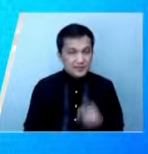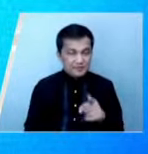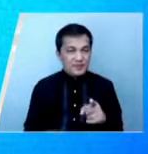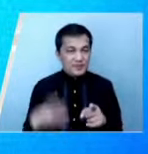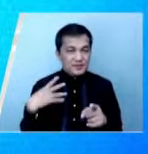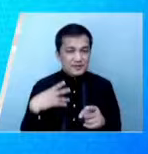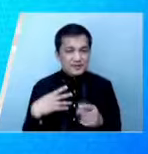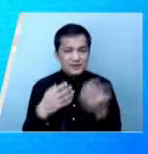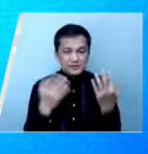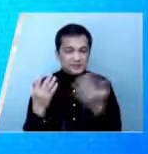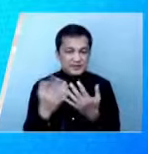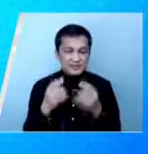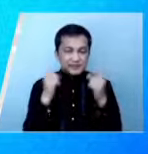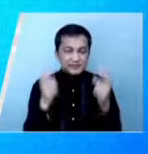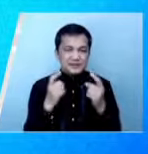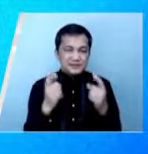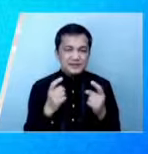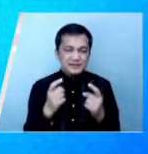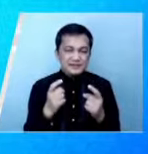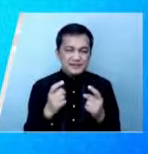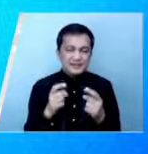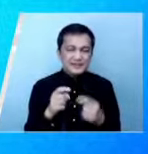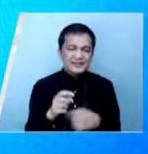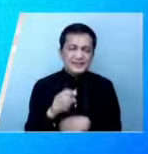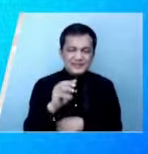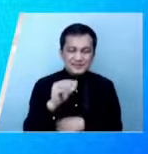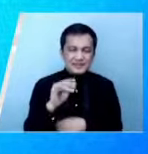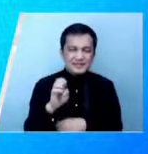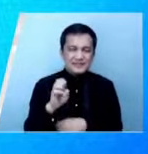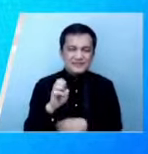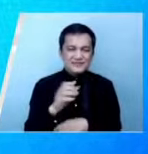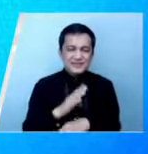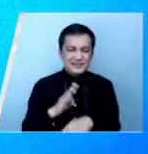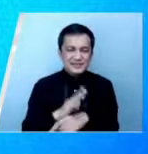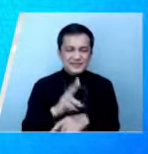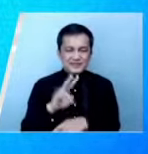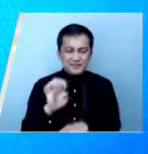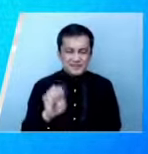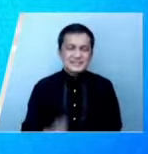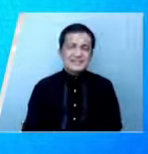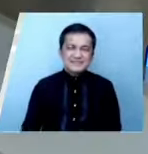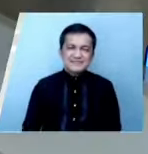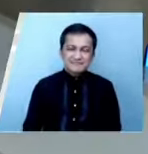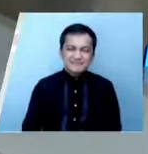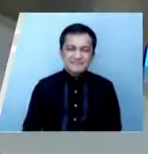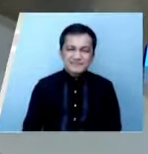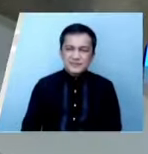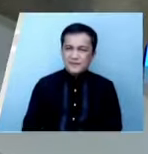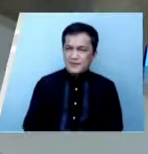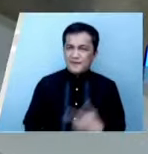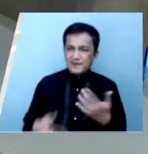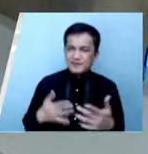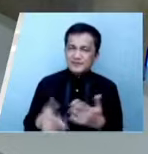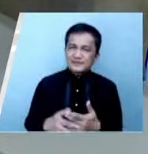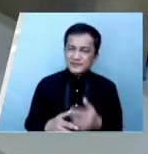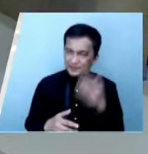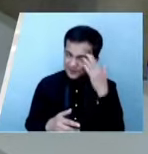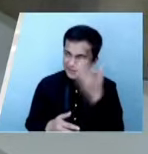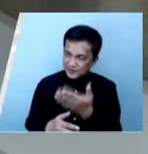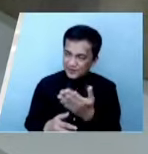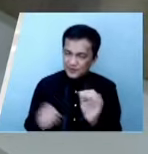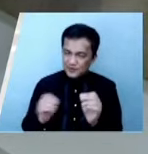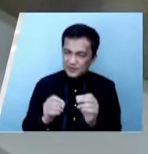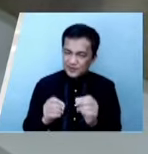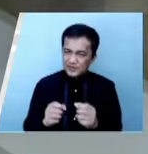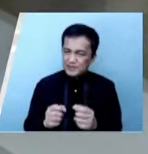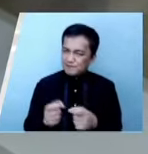birthday celebration ng Meme ng Bayan, Vice Ganda. Bukas po yan. Sobrang kami excited. And knowing you, there's no holding back.